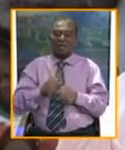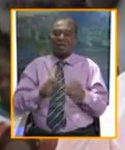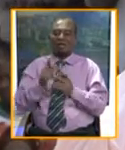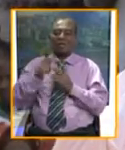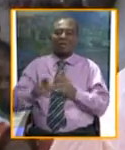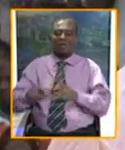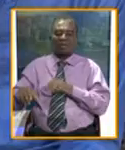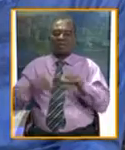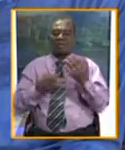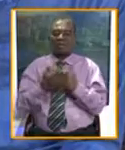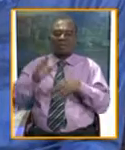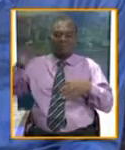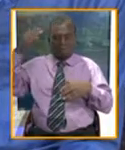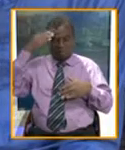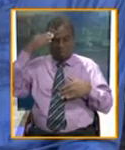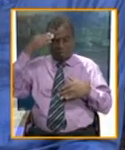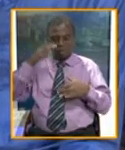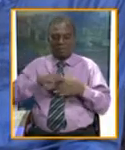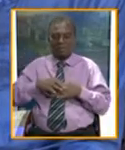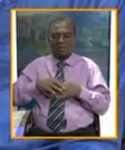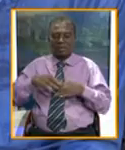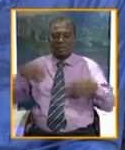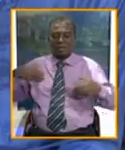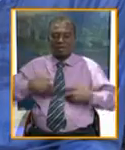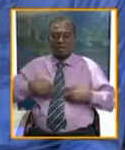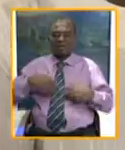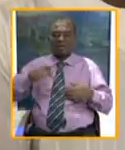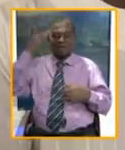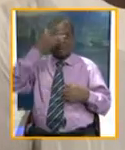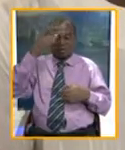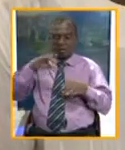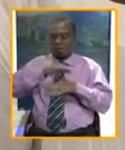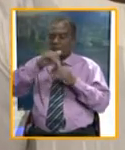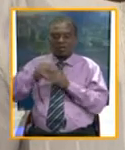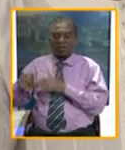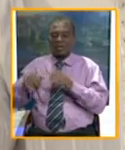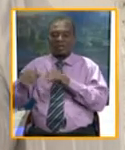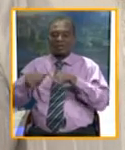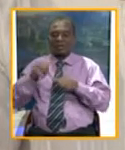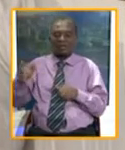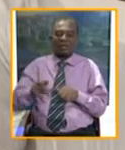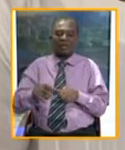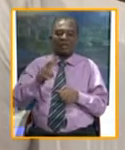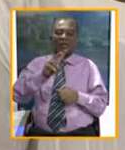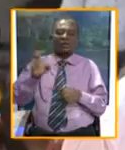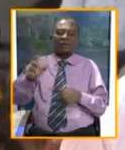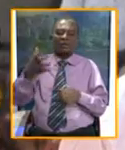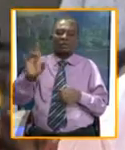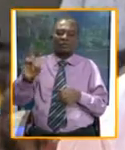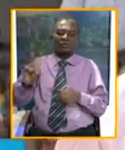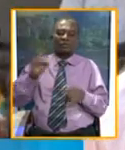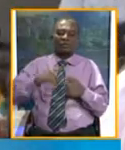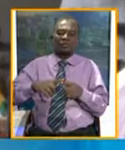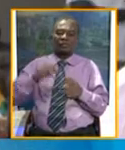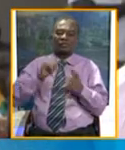ministère de la Promotion de la Jeunesse et de l'Emploi des Jeunes concerne tous les secteurs d'activité. De 2018